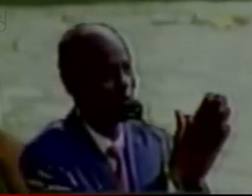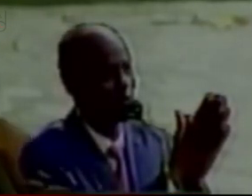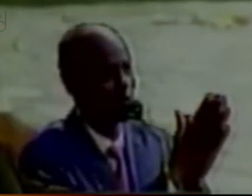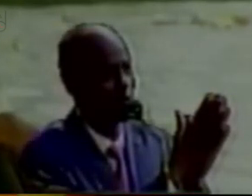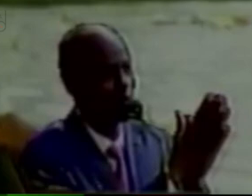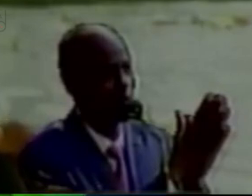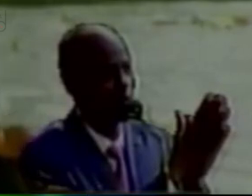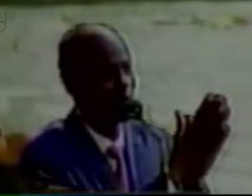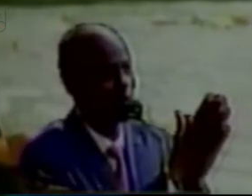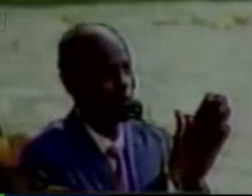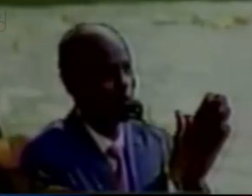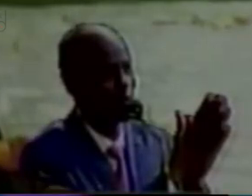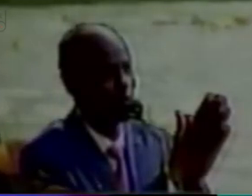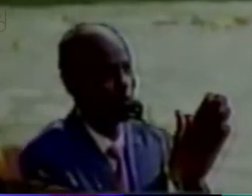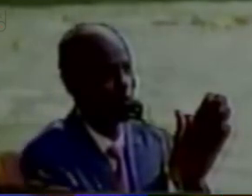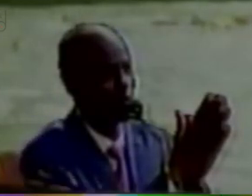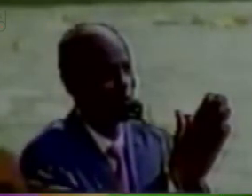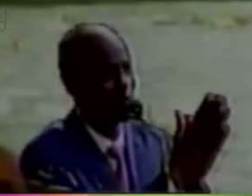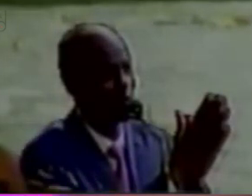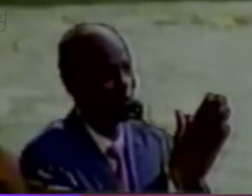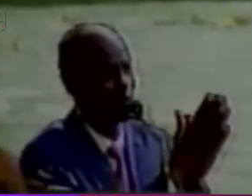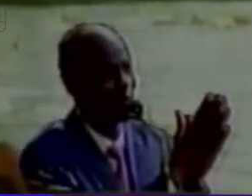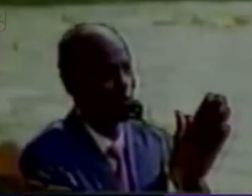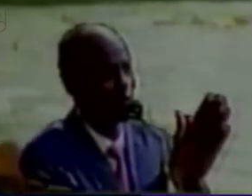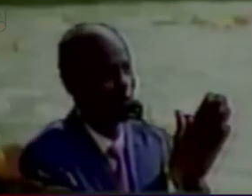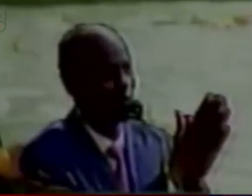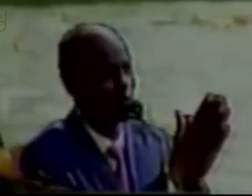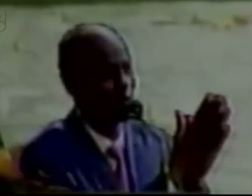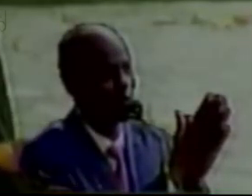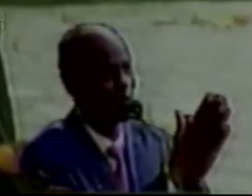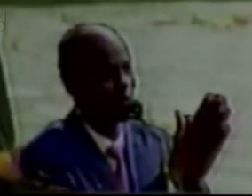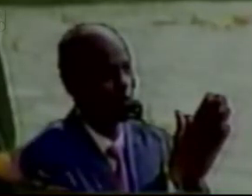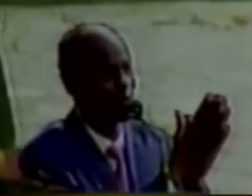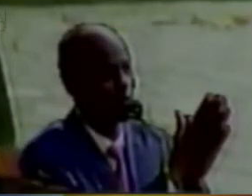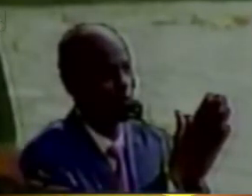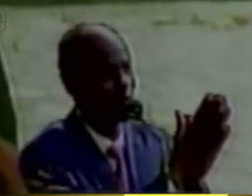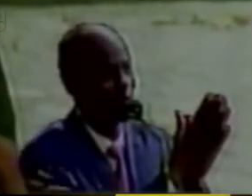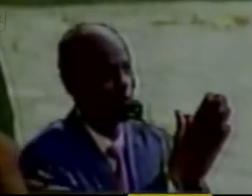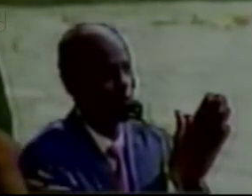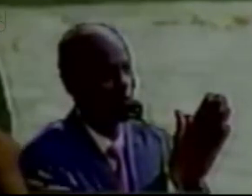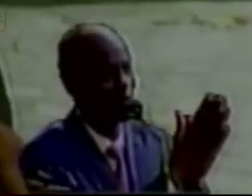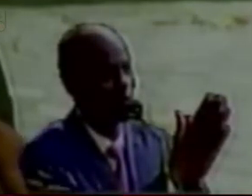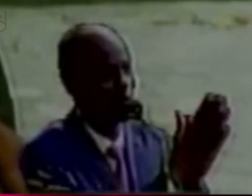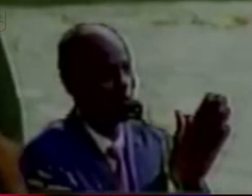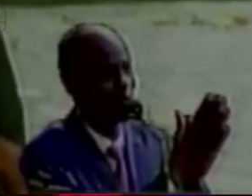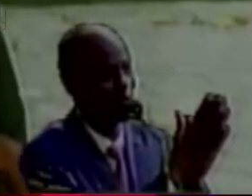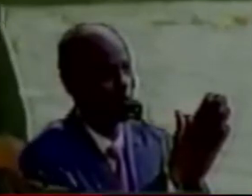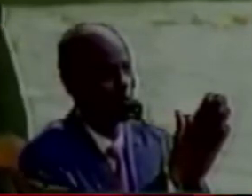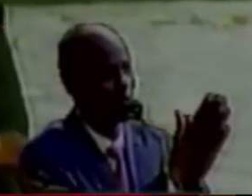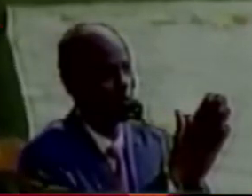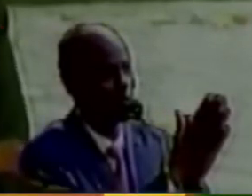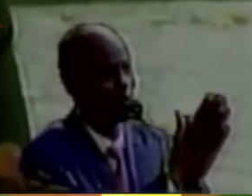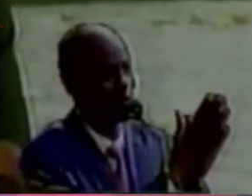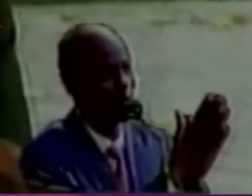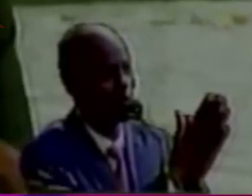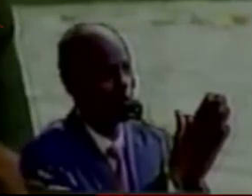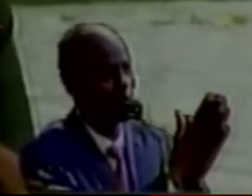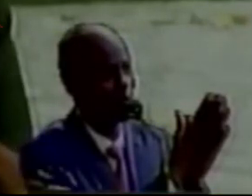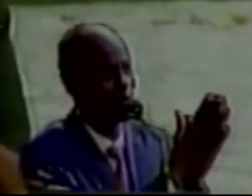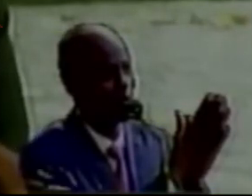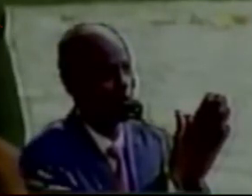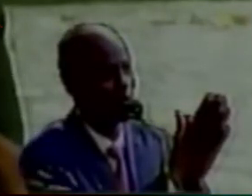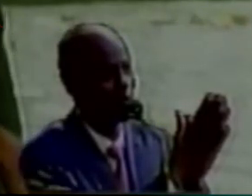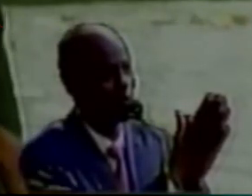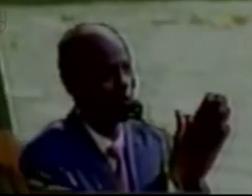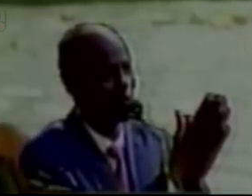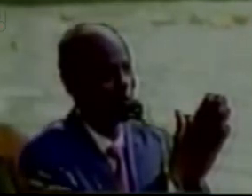personnellement, dans le cas d'une rencontre avec Bâtonnier d'Orval, de son vivant, il était à mener toute une plaidoirie pour que il soit délocalisé